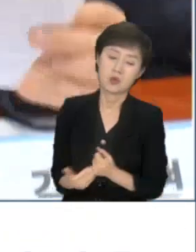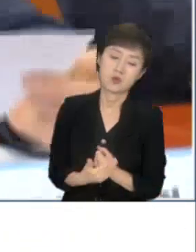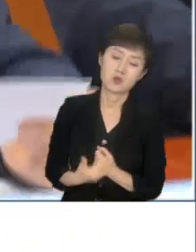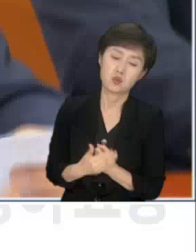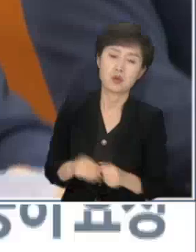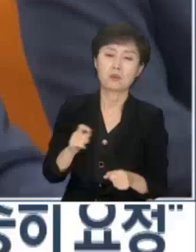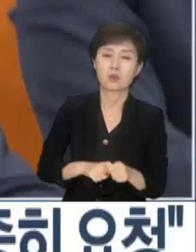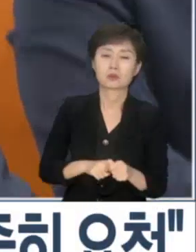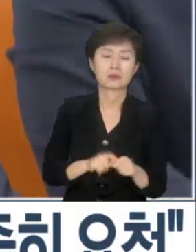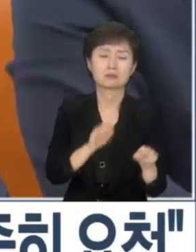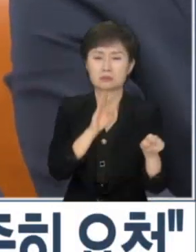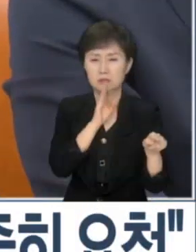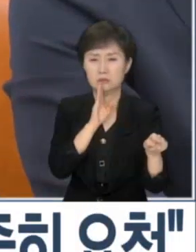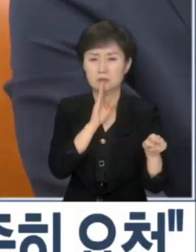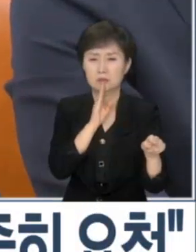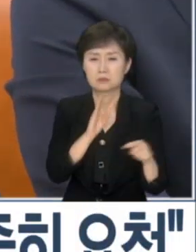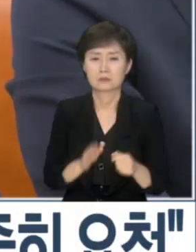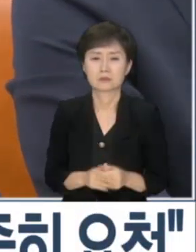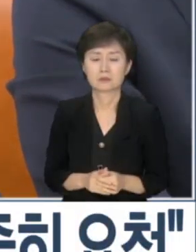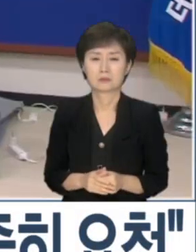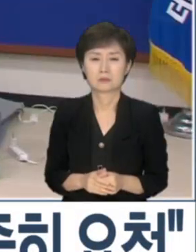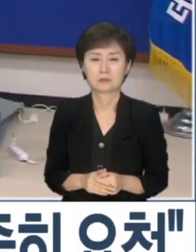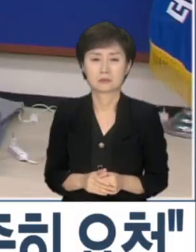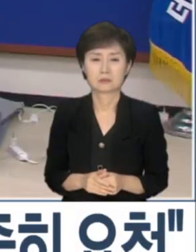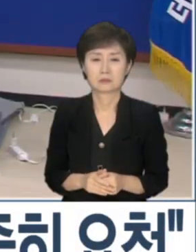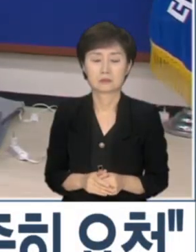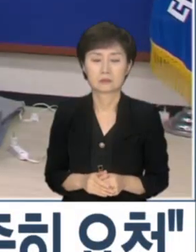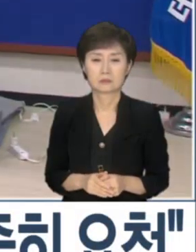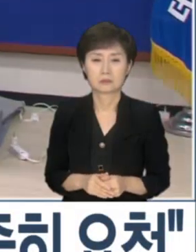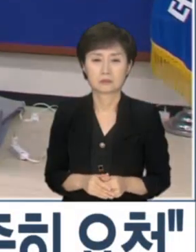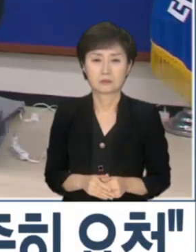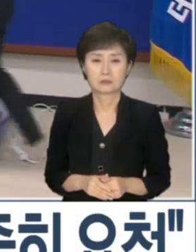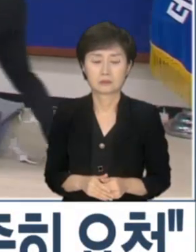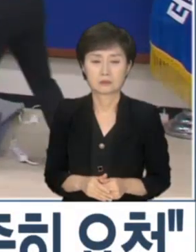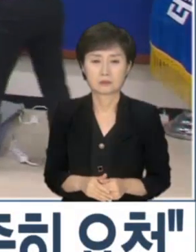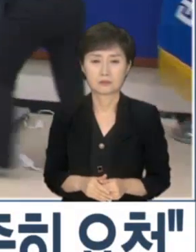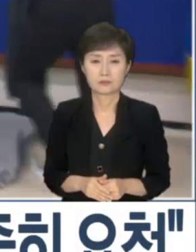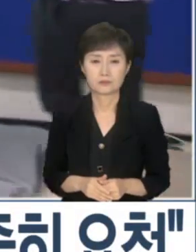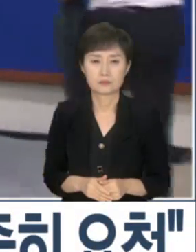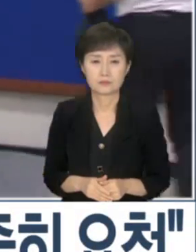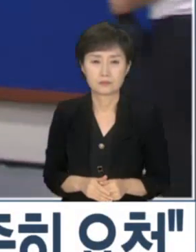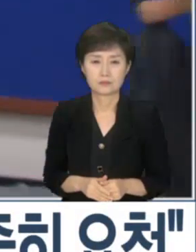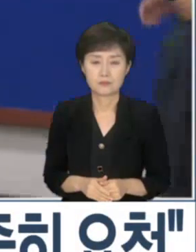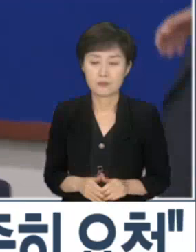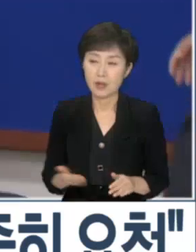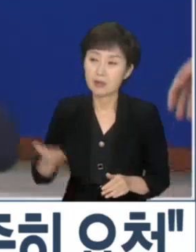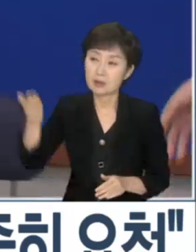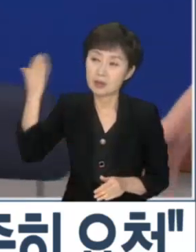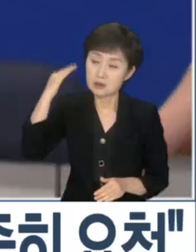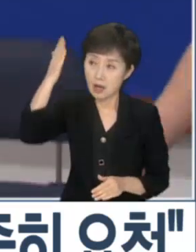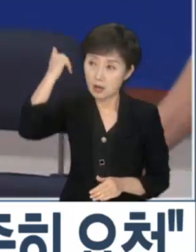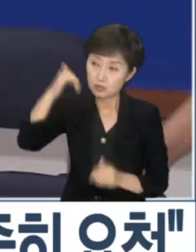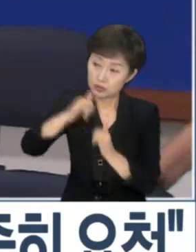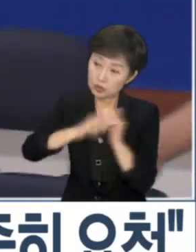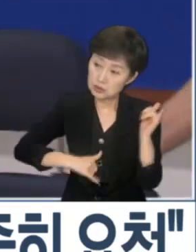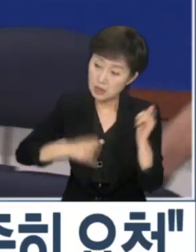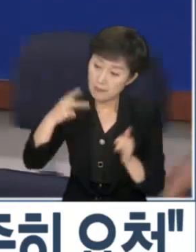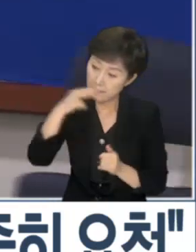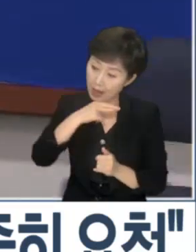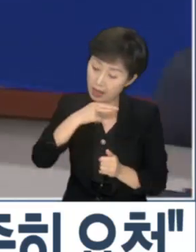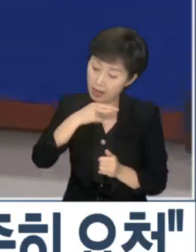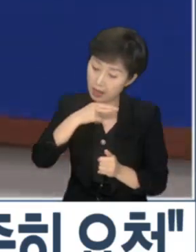지나지 않는다 지금 이제 대부분의 과거를 돌아봤을 때 단식을 했던 정치인들 보통